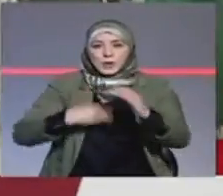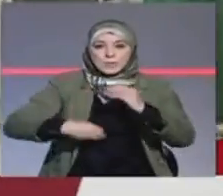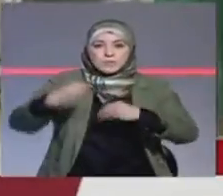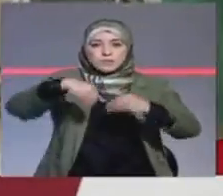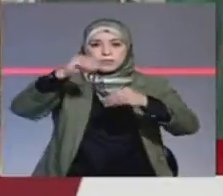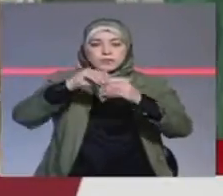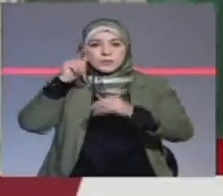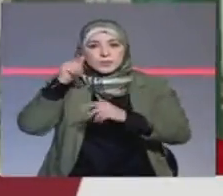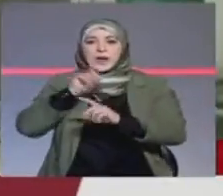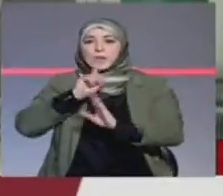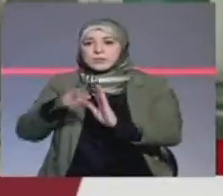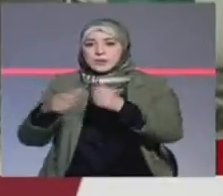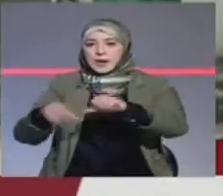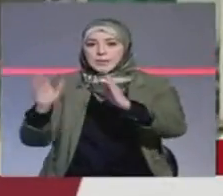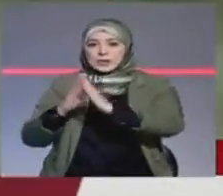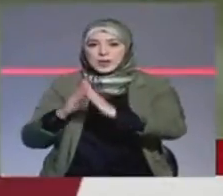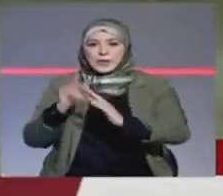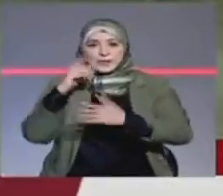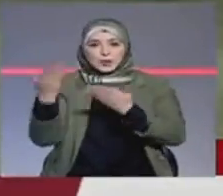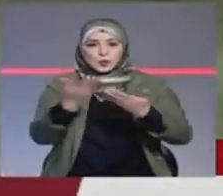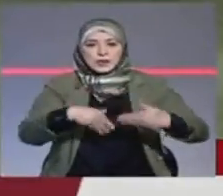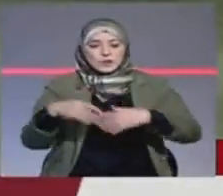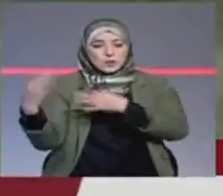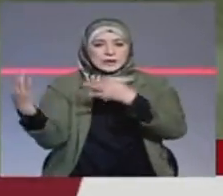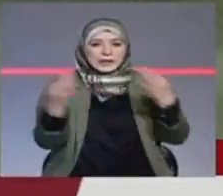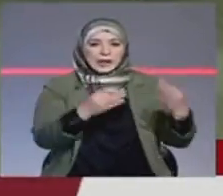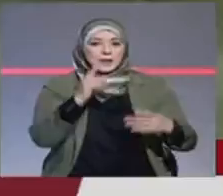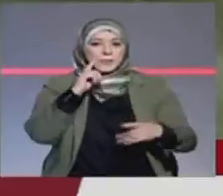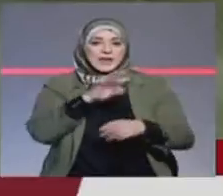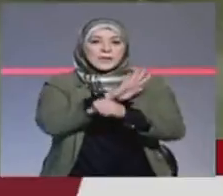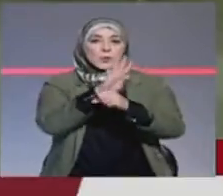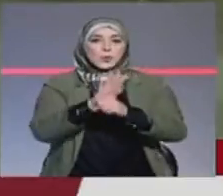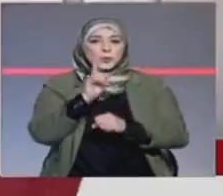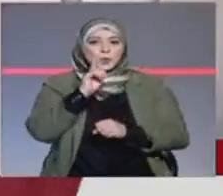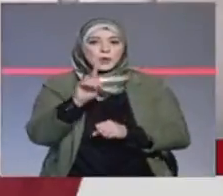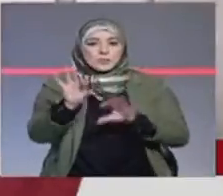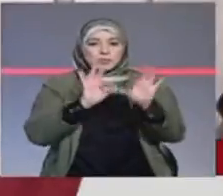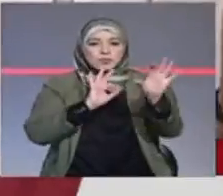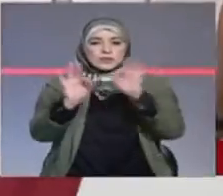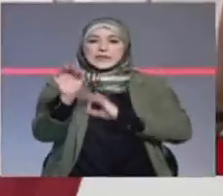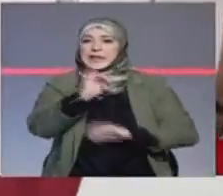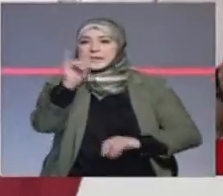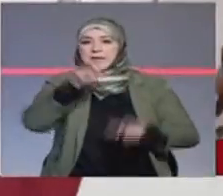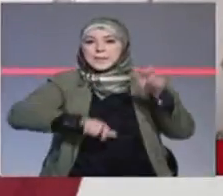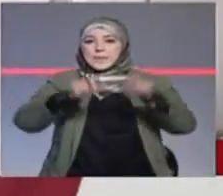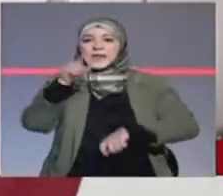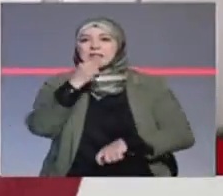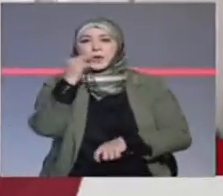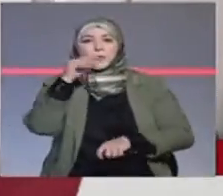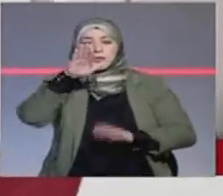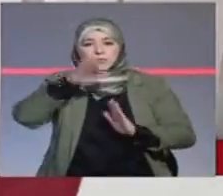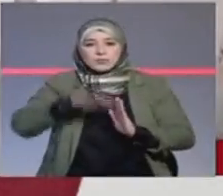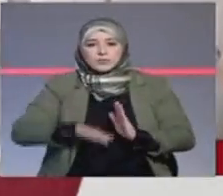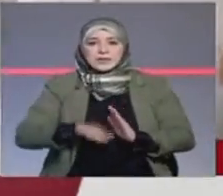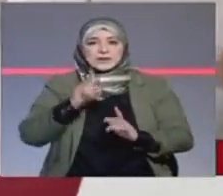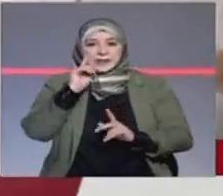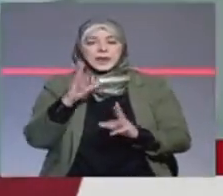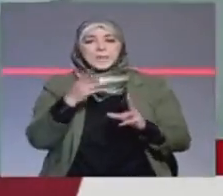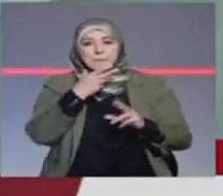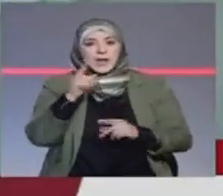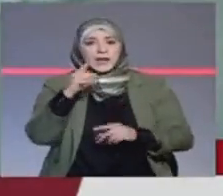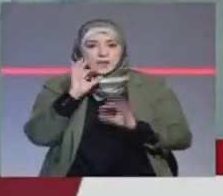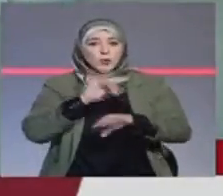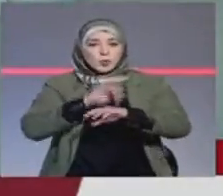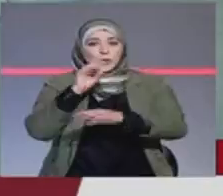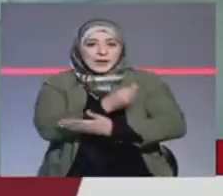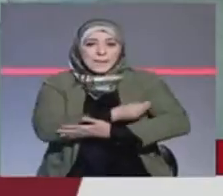الحجر الشامل، وضع صحي دقيق اختار فيه فيروس كورونا الشرائح العمرية الأصغر سنا ليشمل حتى